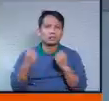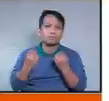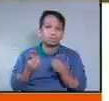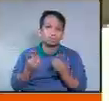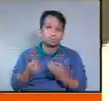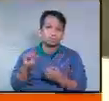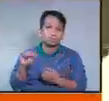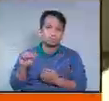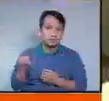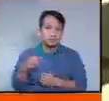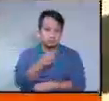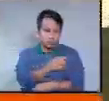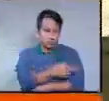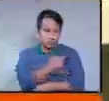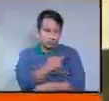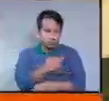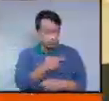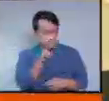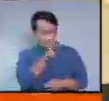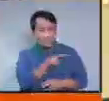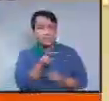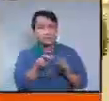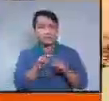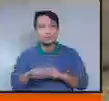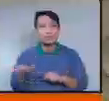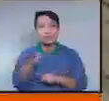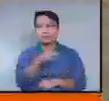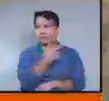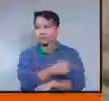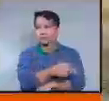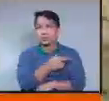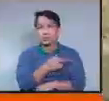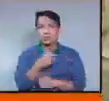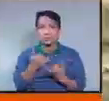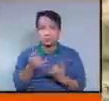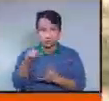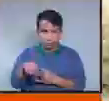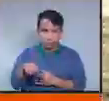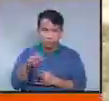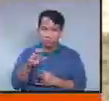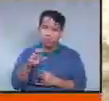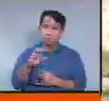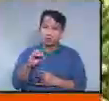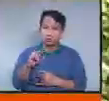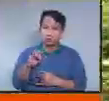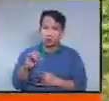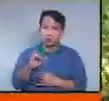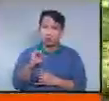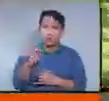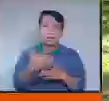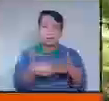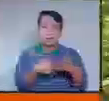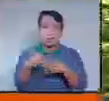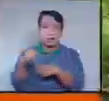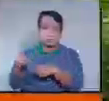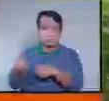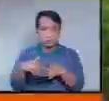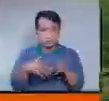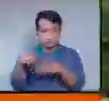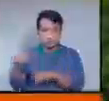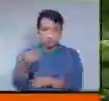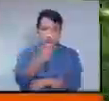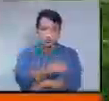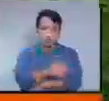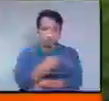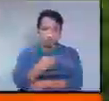nga nating mga ospital na nadaanan, and almost lahat talaga ng ospital dito sa Cotabato, yung mga pasyente nila nasa labas. Meron